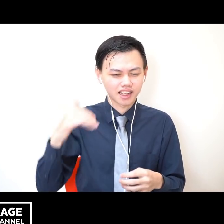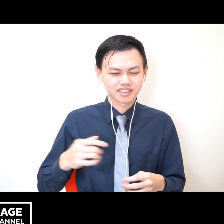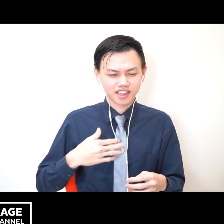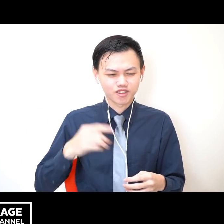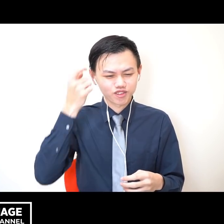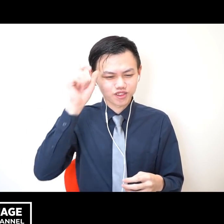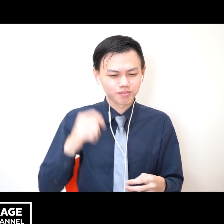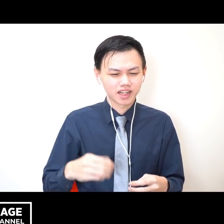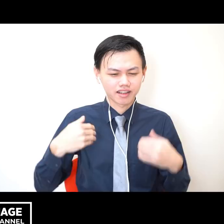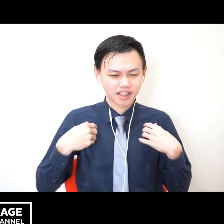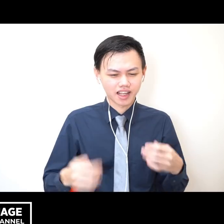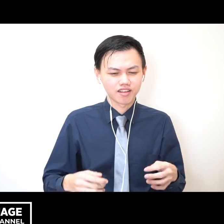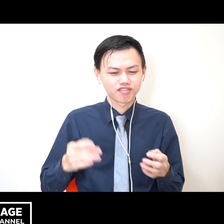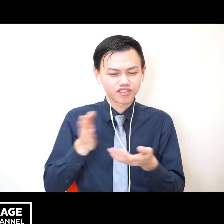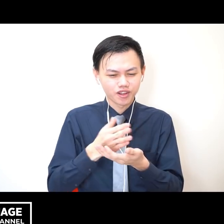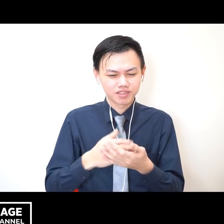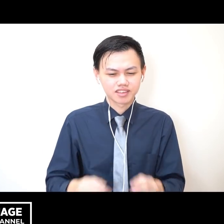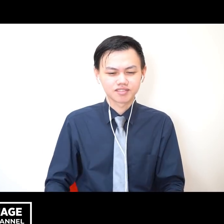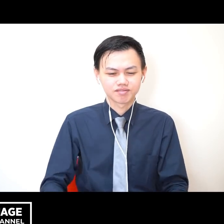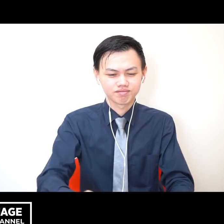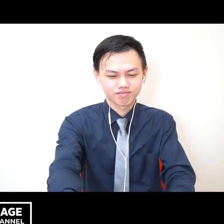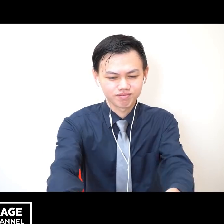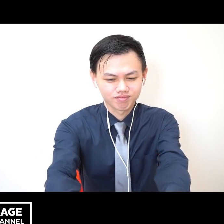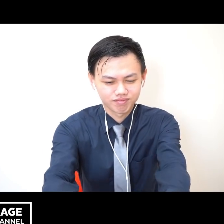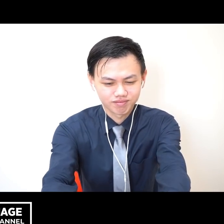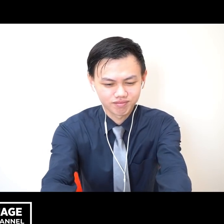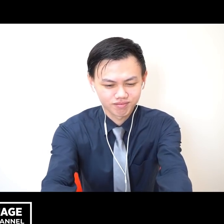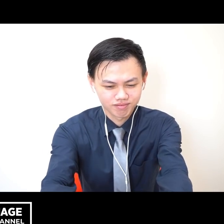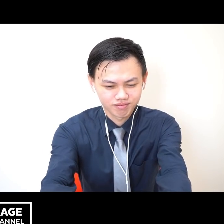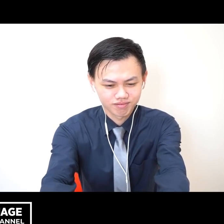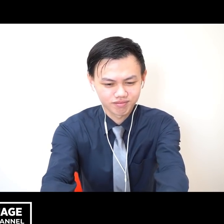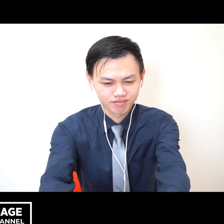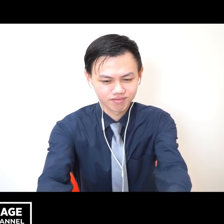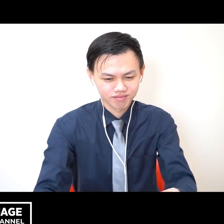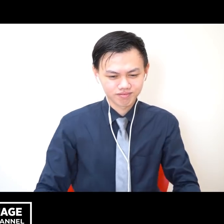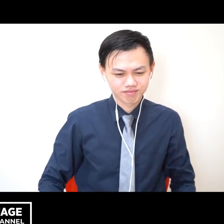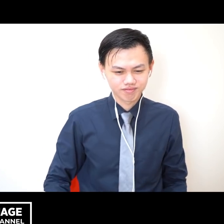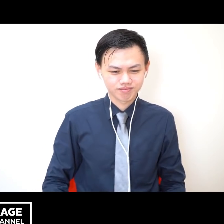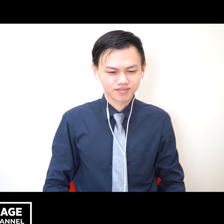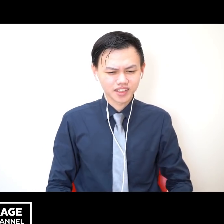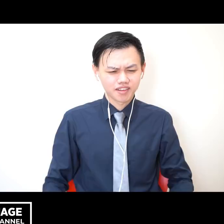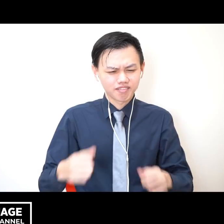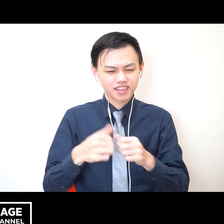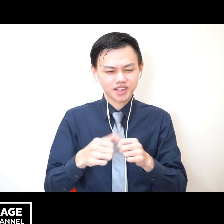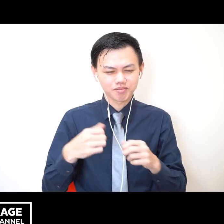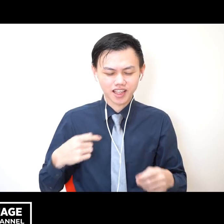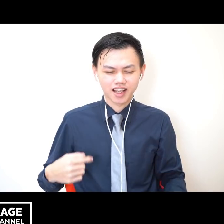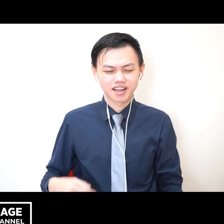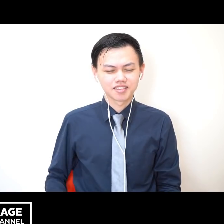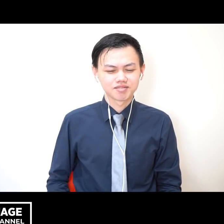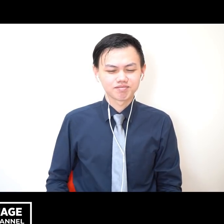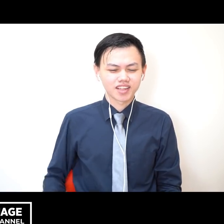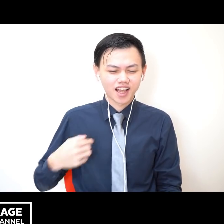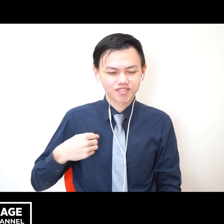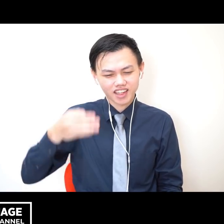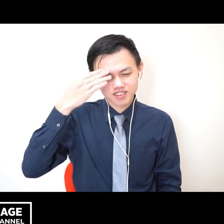daripada saat ini. Tetapi saat ini pun kita tahu bahwa seluruh dunia sedang dilanda sebuah badai yang sangat